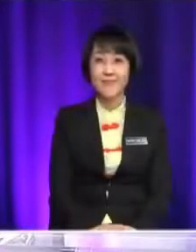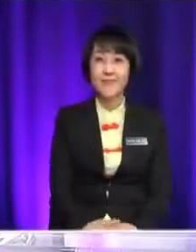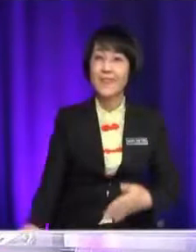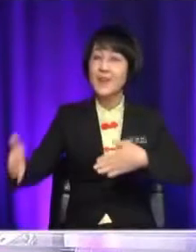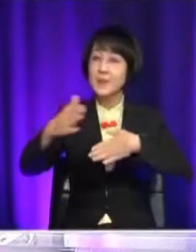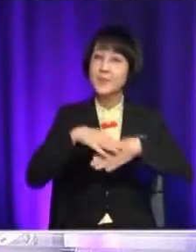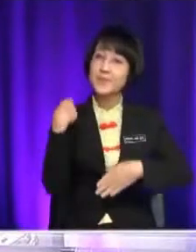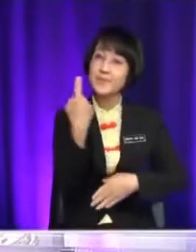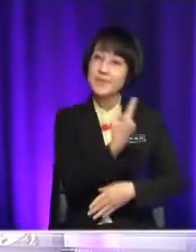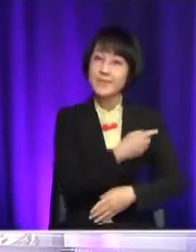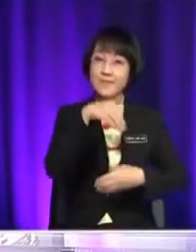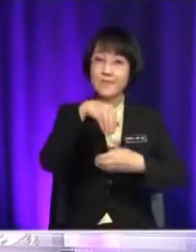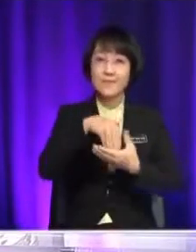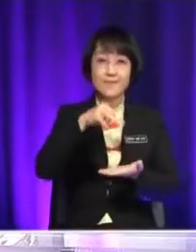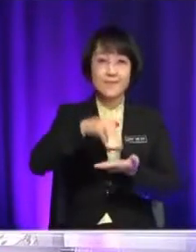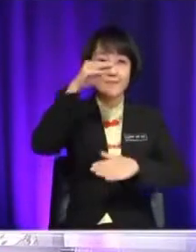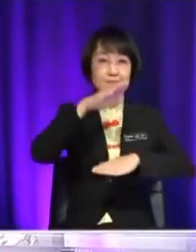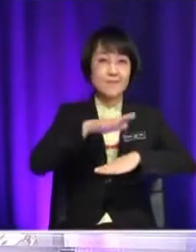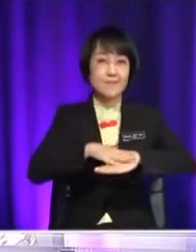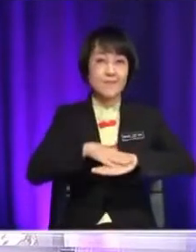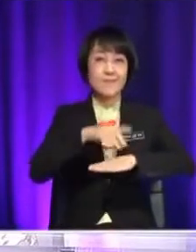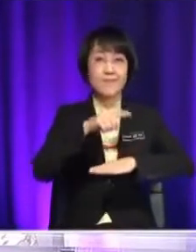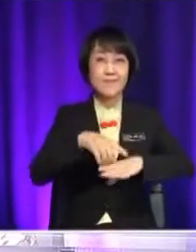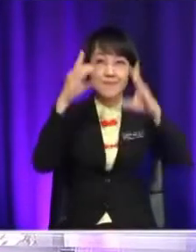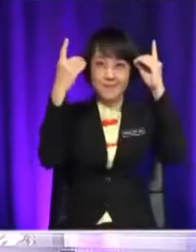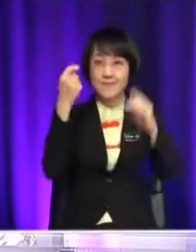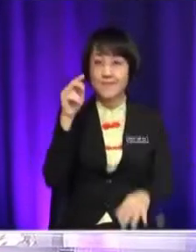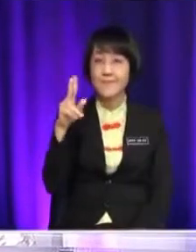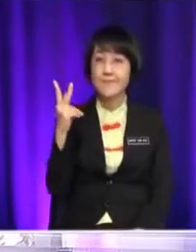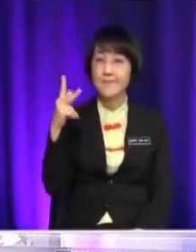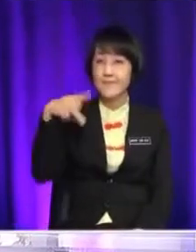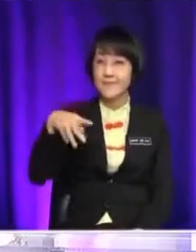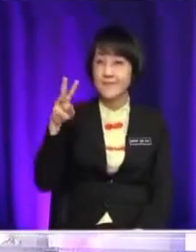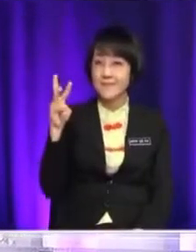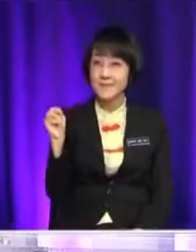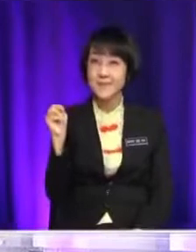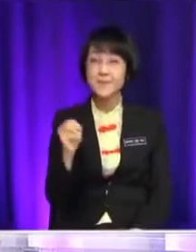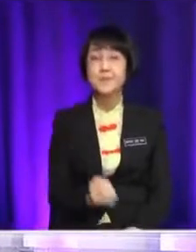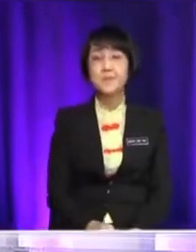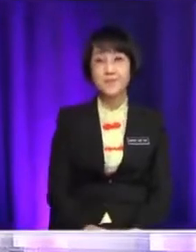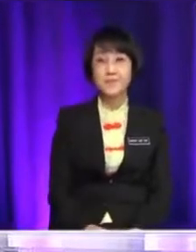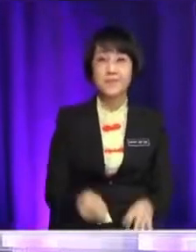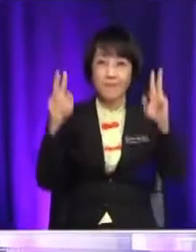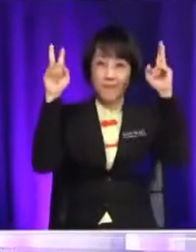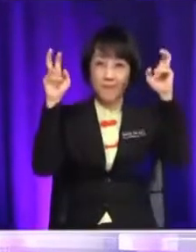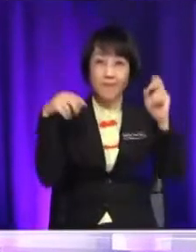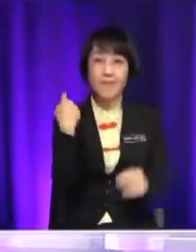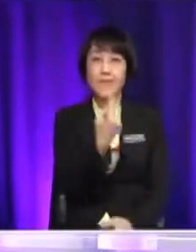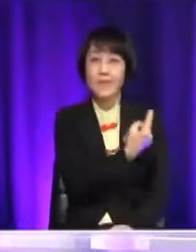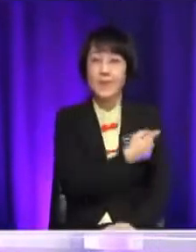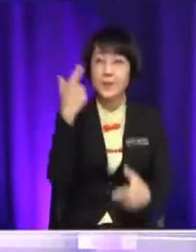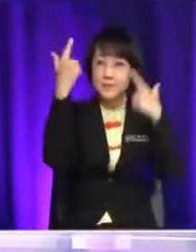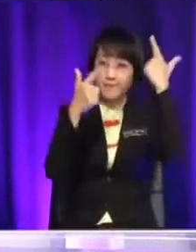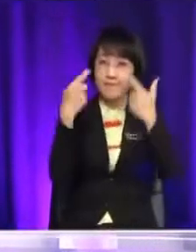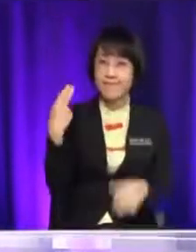Kembali kita dalam menengah atas di Didik TV KPM. Untuk segmen ini, subtajuk kita ialah pelancong hijau. Apa pula pelancong hijau